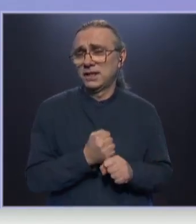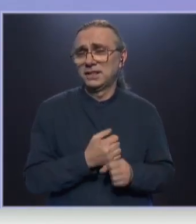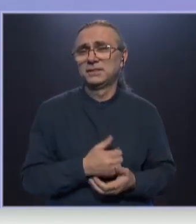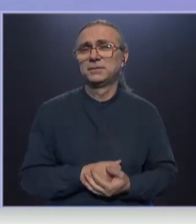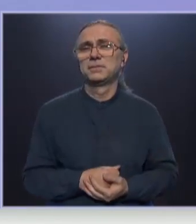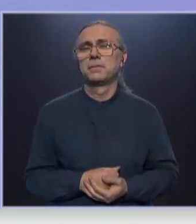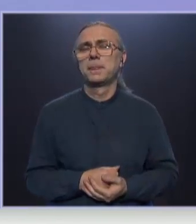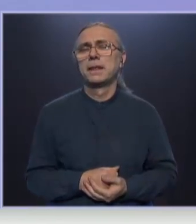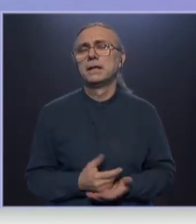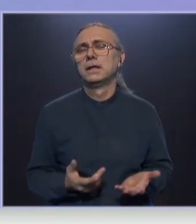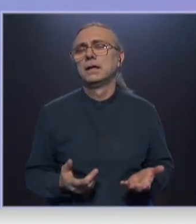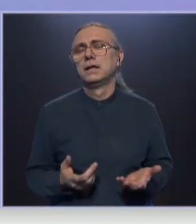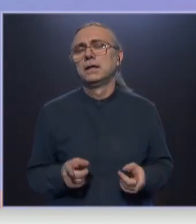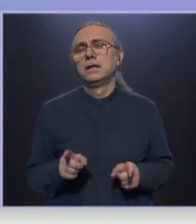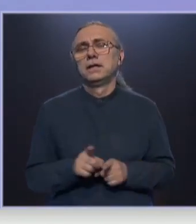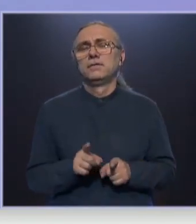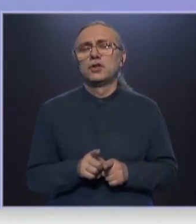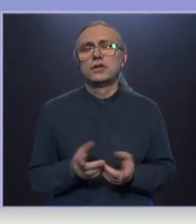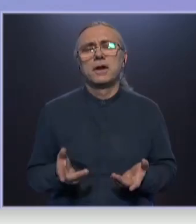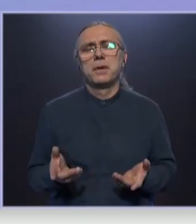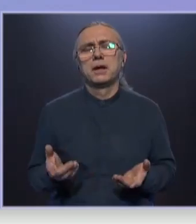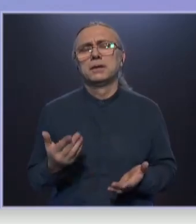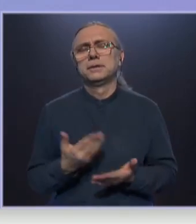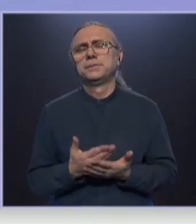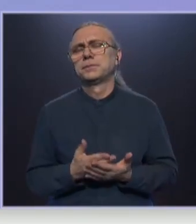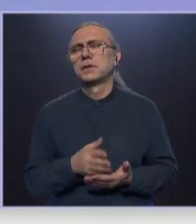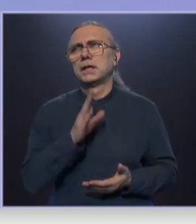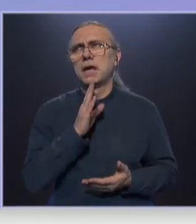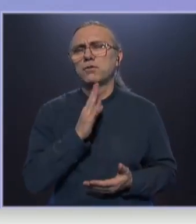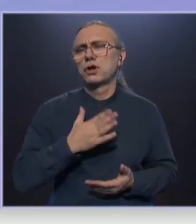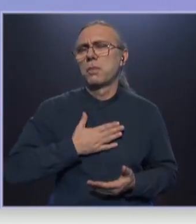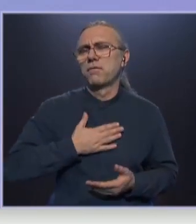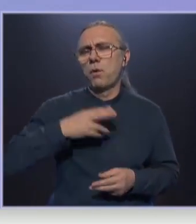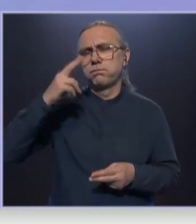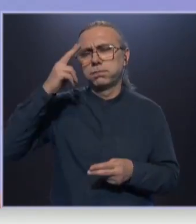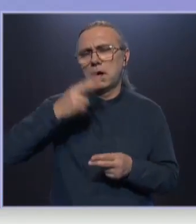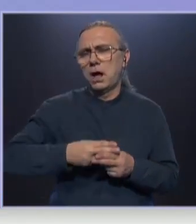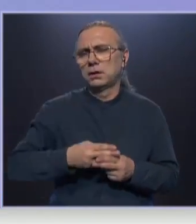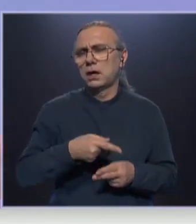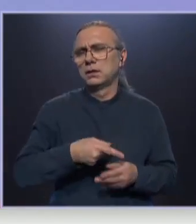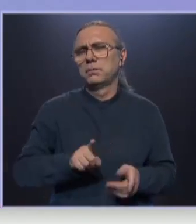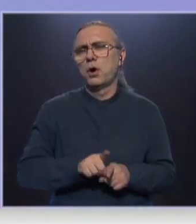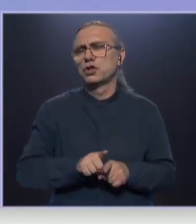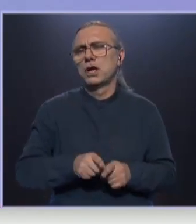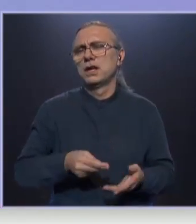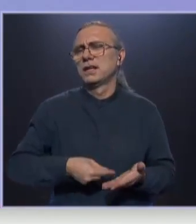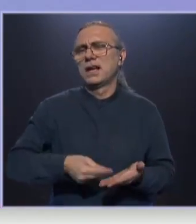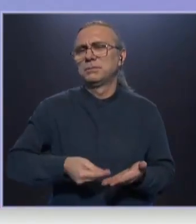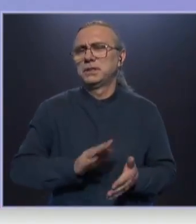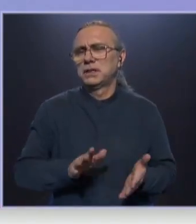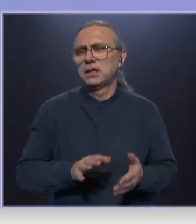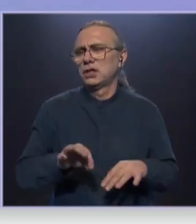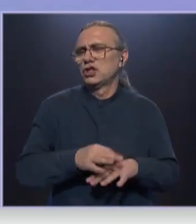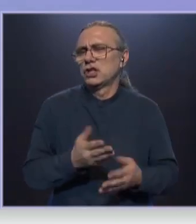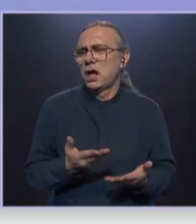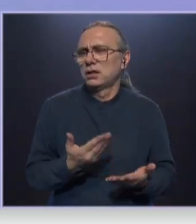девушка моего брата. Третий год люди живут вместе. Да, то есть они, значит, не расписаны, значит, не жена, так бы была названа жена. Но